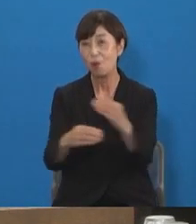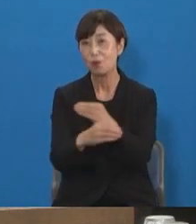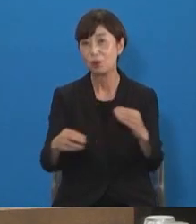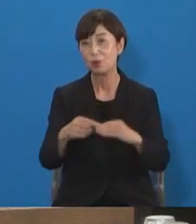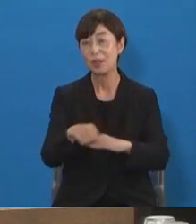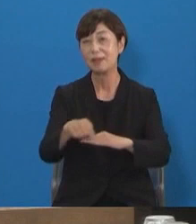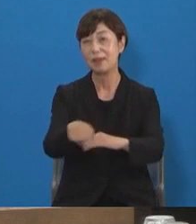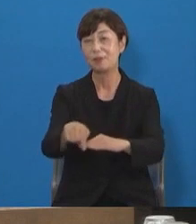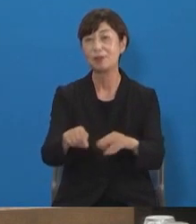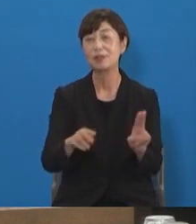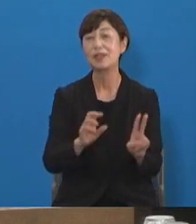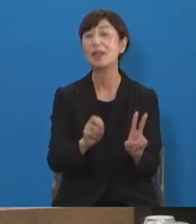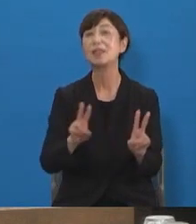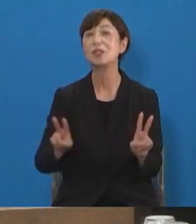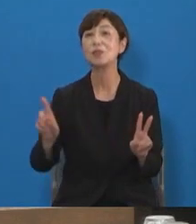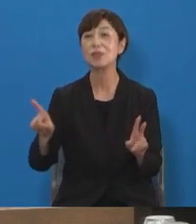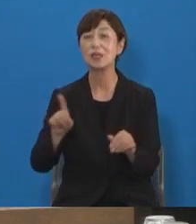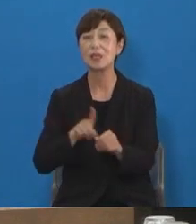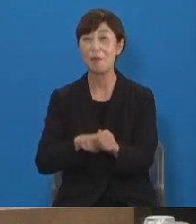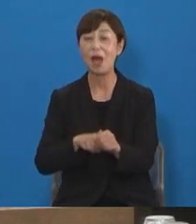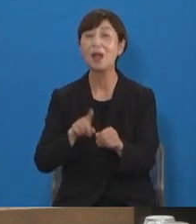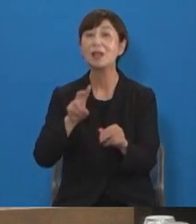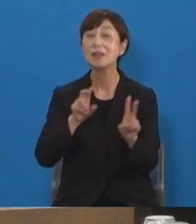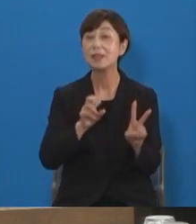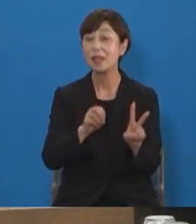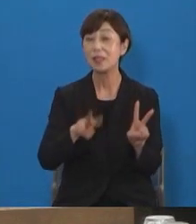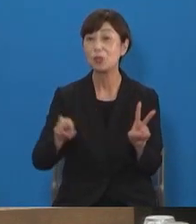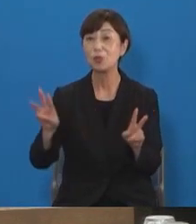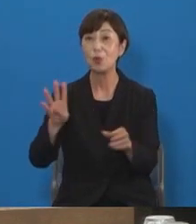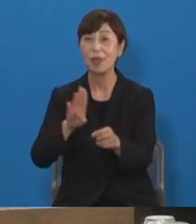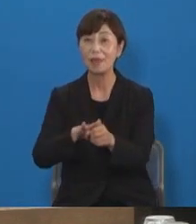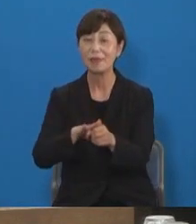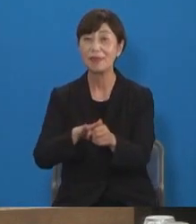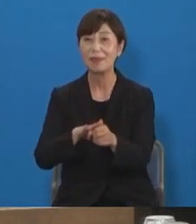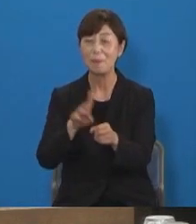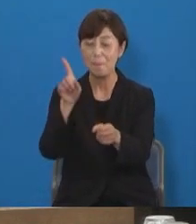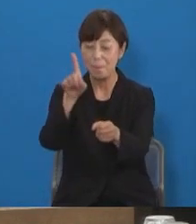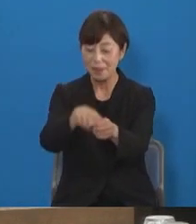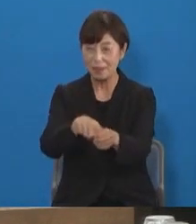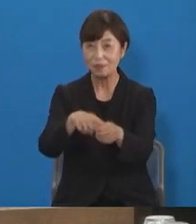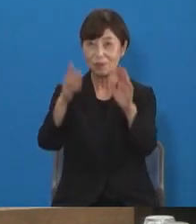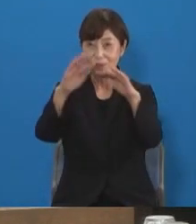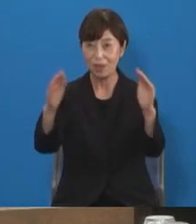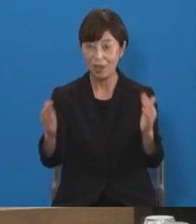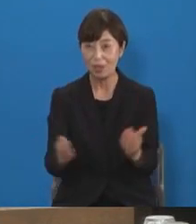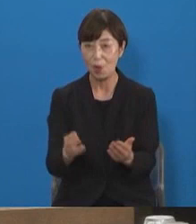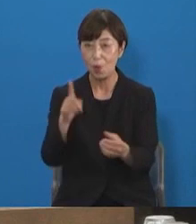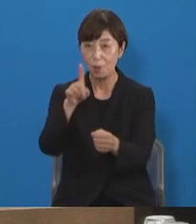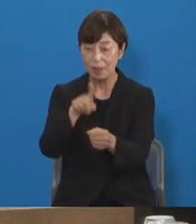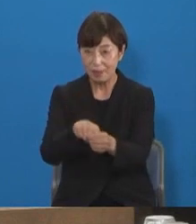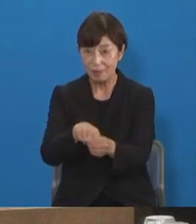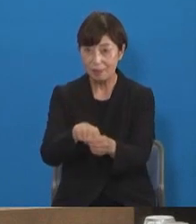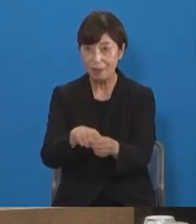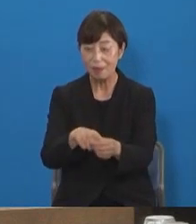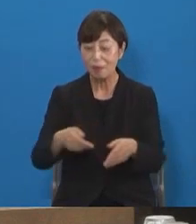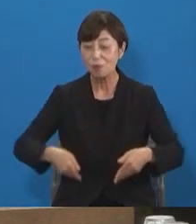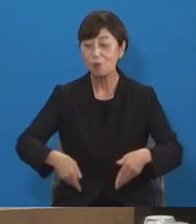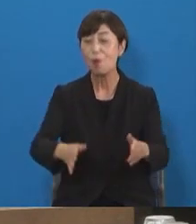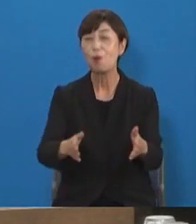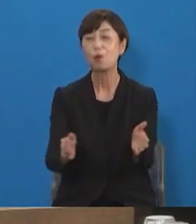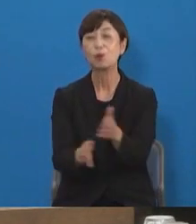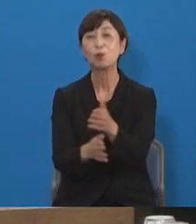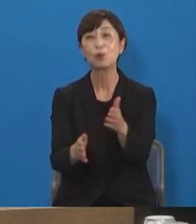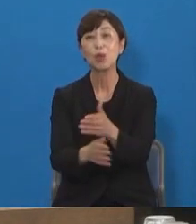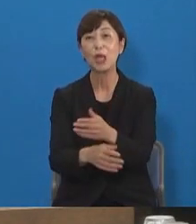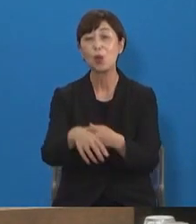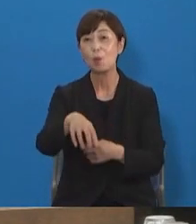ては、2040年に目指す街の姿のイメージとして、道路の休憩スペースやベンチで